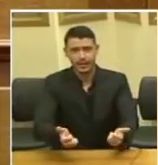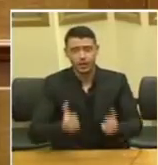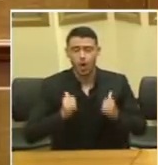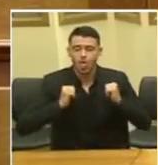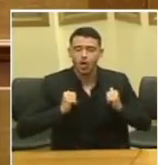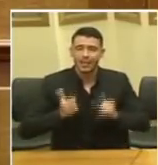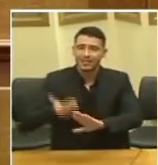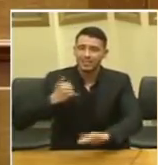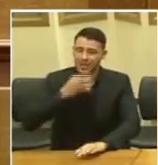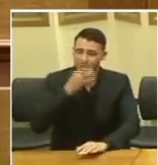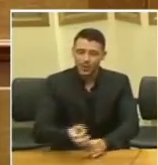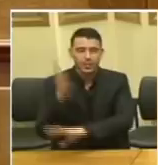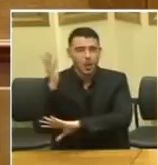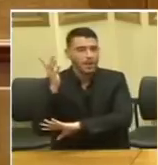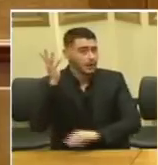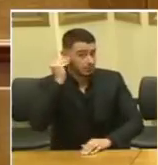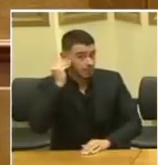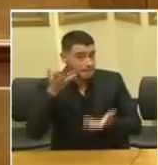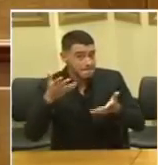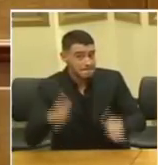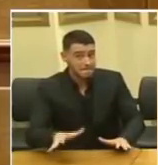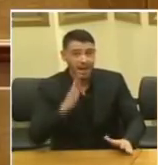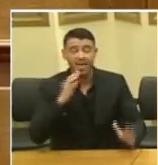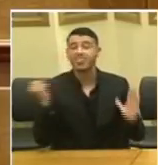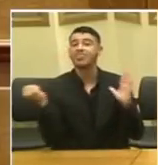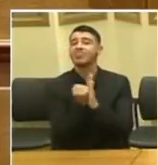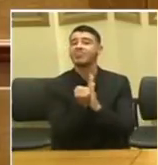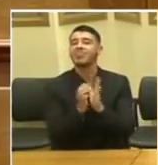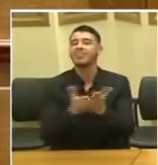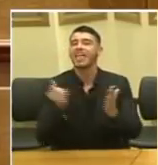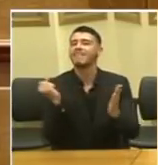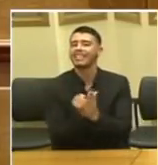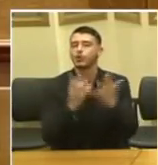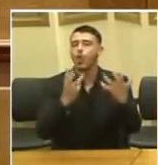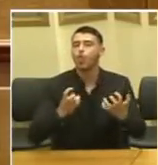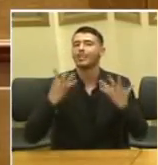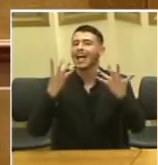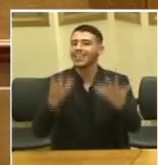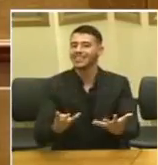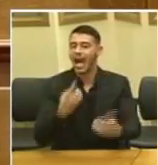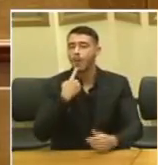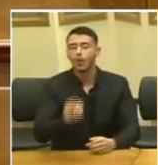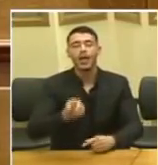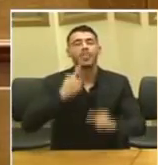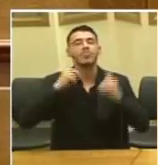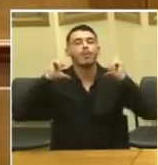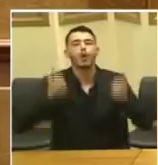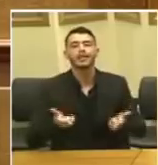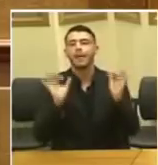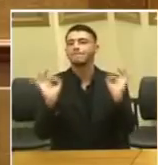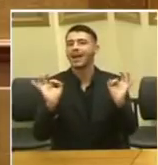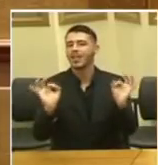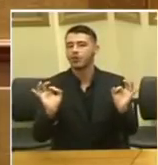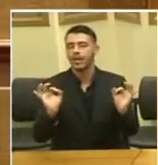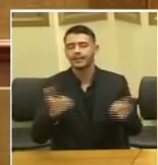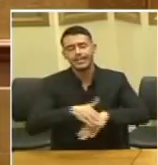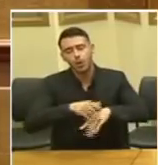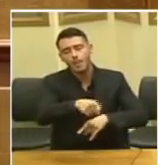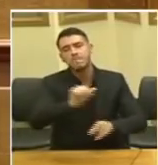λίγο στην ομιλία του ότι στο διαβατήριό του έχει σφραγίδα το 89 που λέει Δημοκρατία της Μακεδονίας. Ψάξτε το διαβατήριό